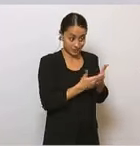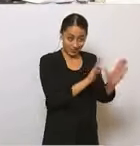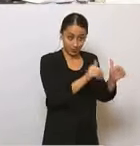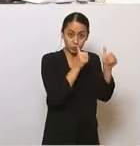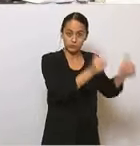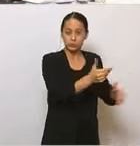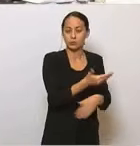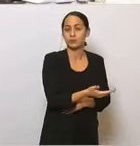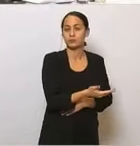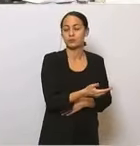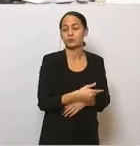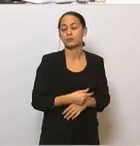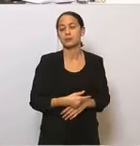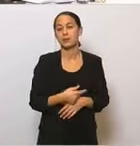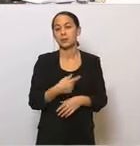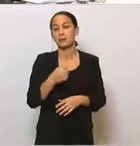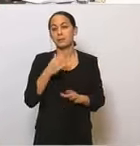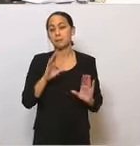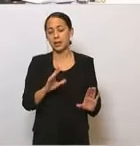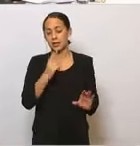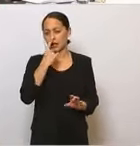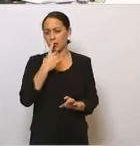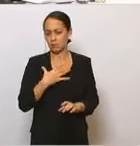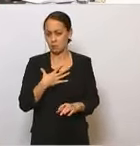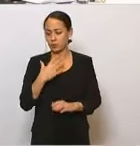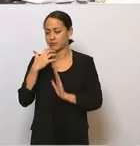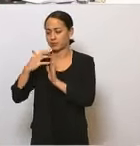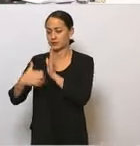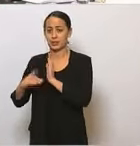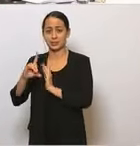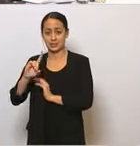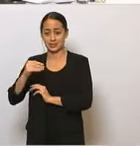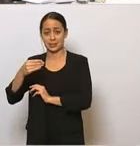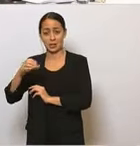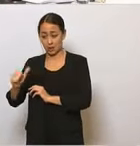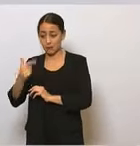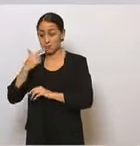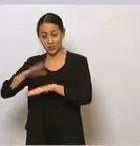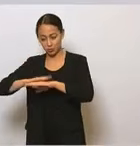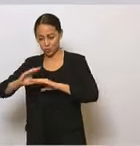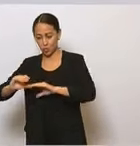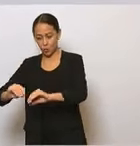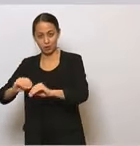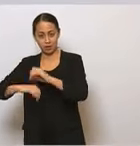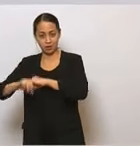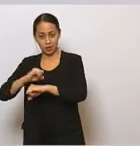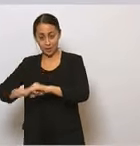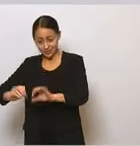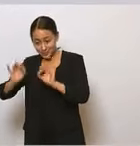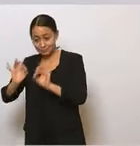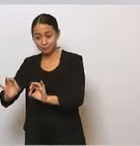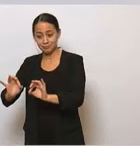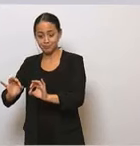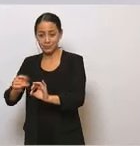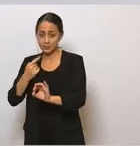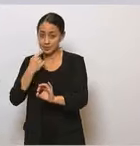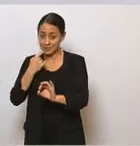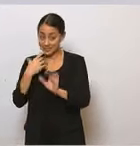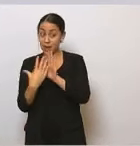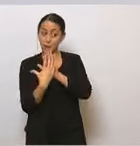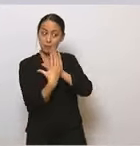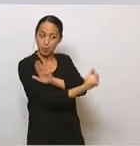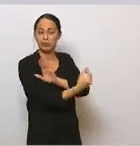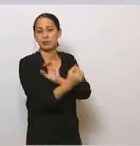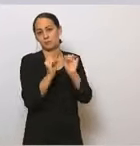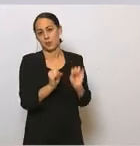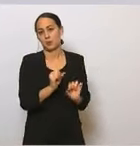Alors, je pense qu'un DMA bien adopté peut être un modèle pour les États-Unis. Et je pense que cela peut nous